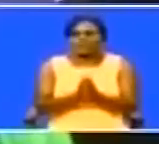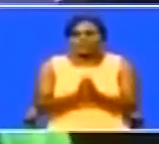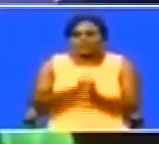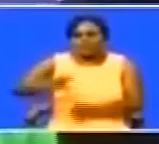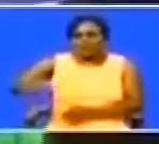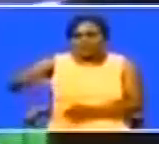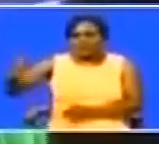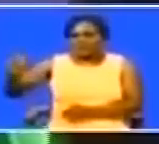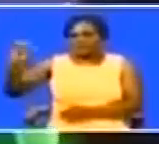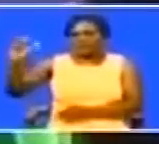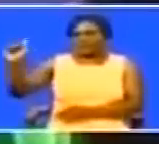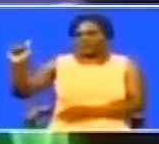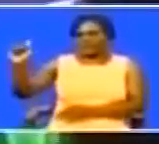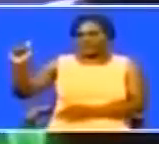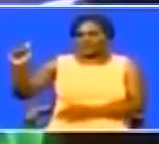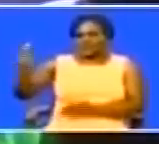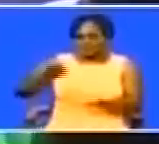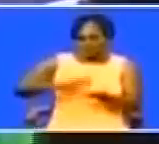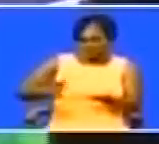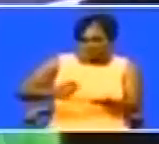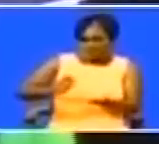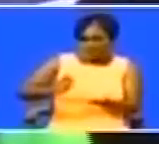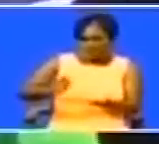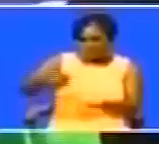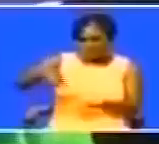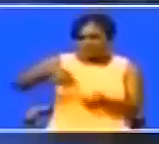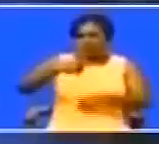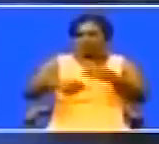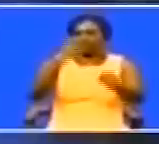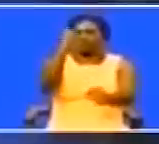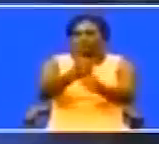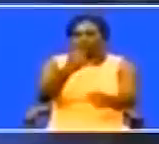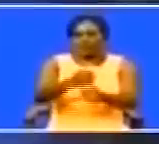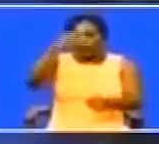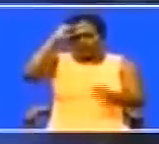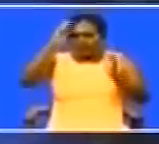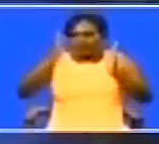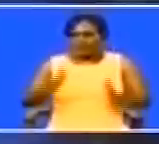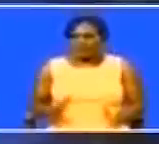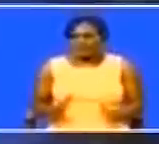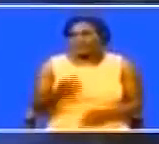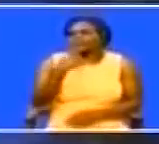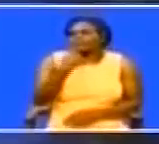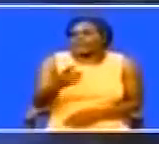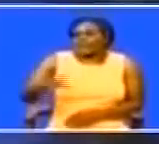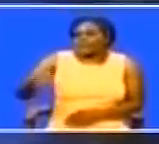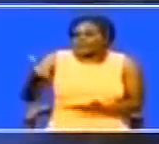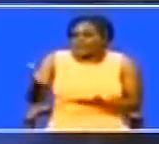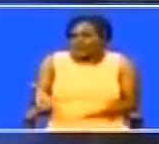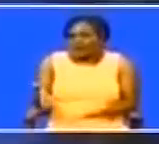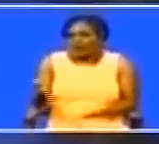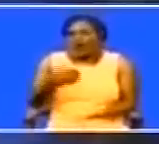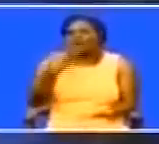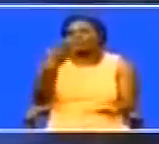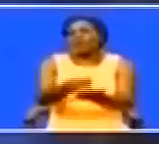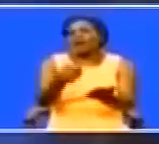county assembly salamu ya kusaini ili sisi tuendelee na kazi. Gavana Martin Wambora anadai kuwa kaunti hiyo sasa haina